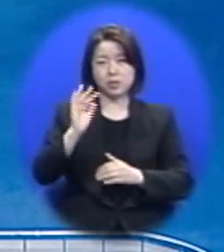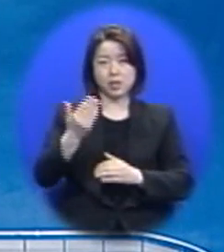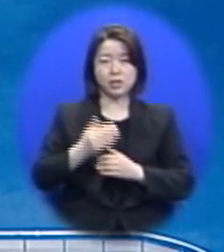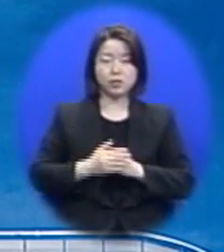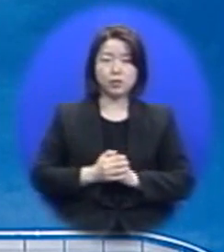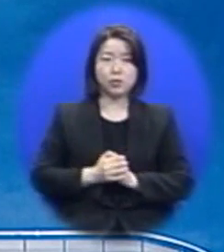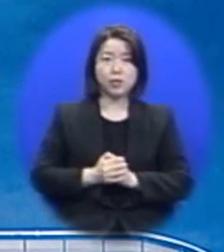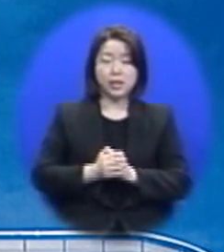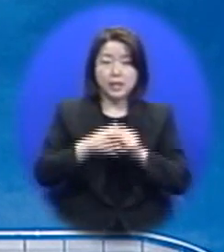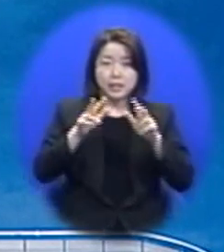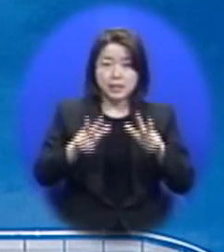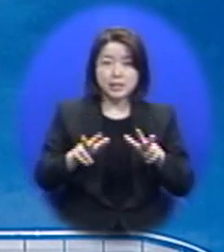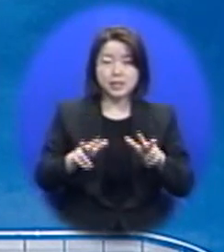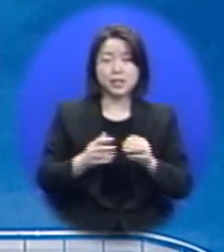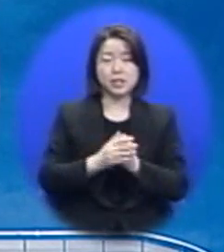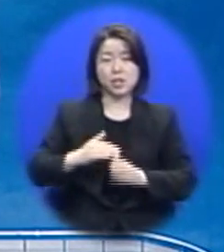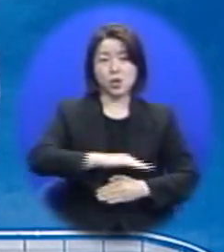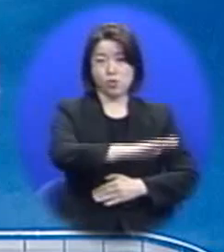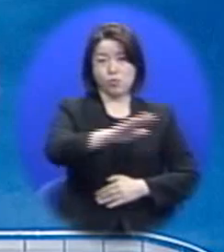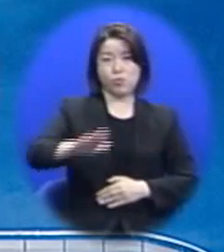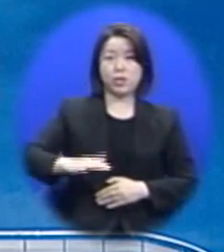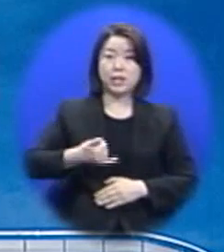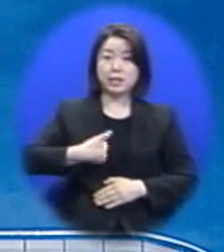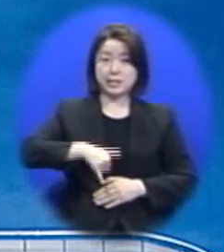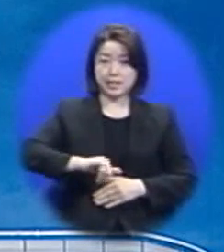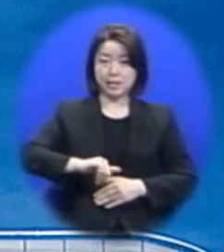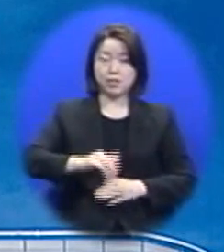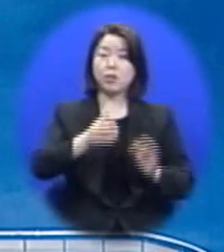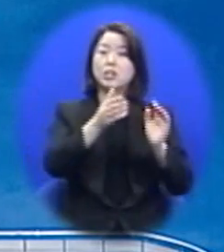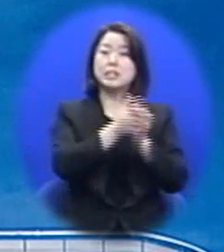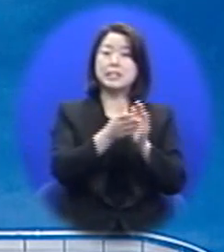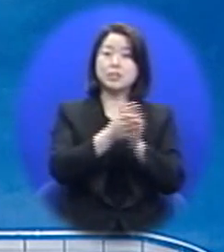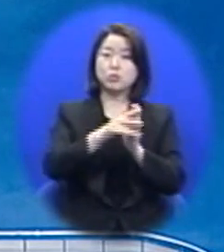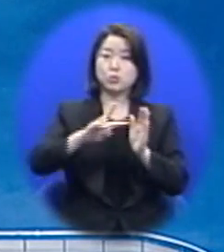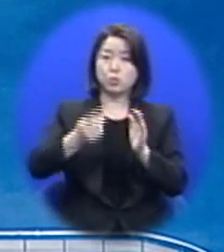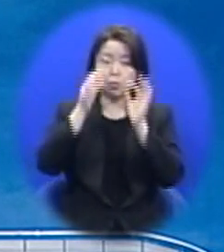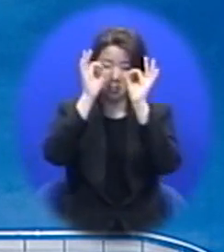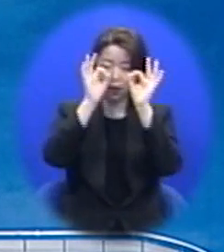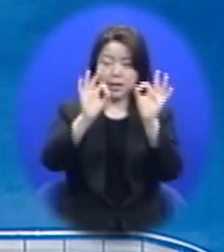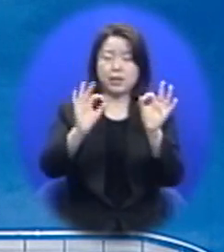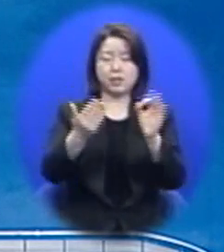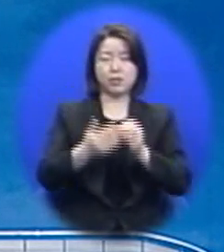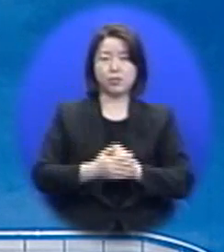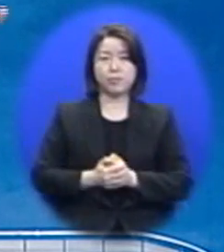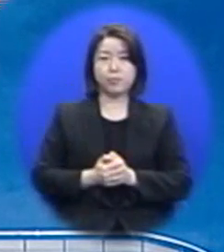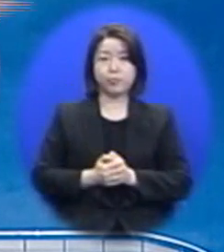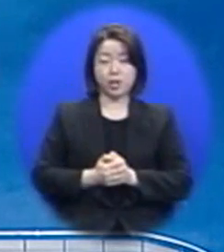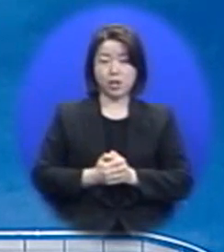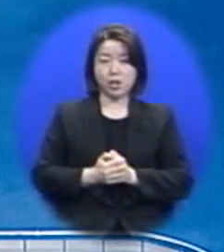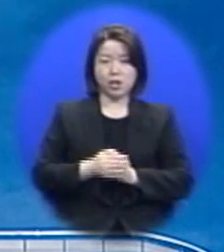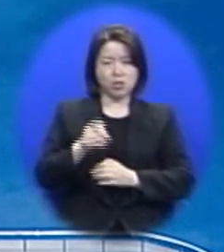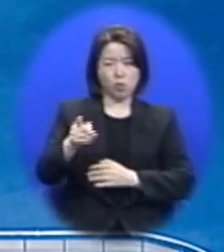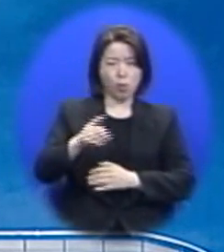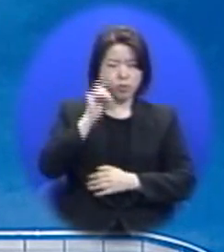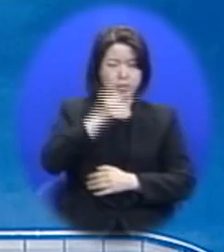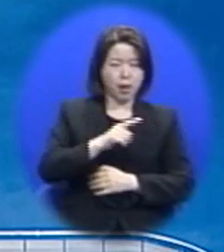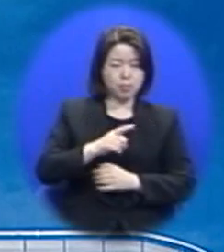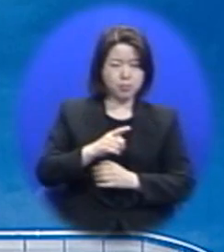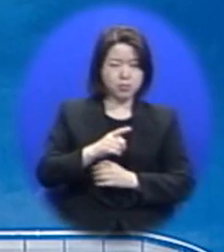이제는 우리 자녀의 친구도 봐야 됩니다. 너 나쁜 애들이랑 사귀지